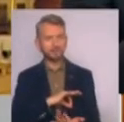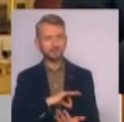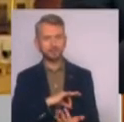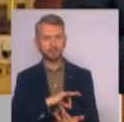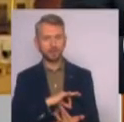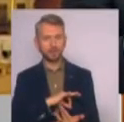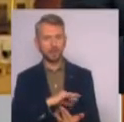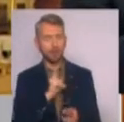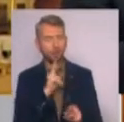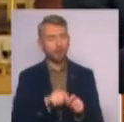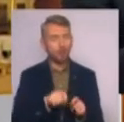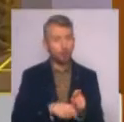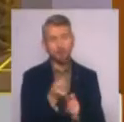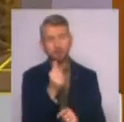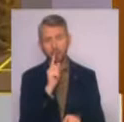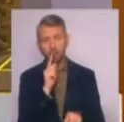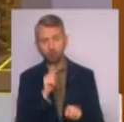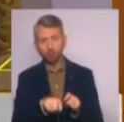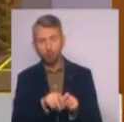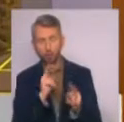хоч і контрольоване або мало контрольоване,